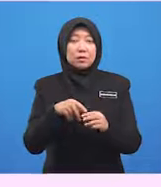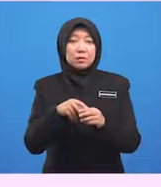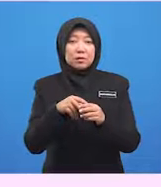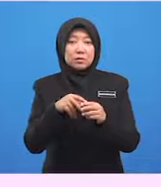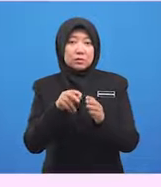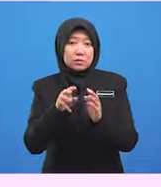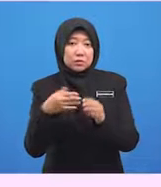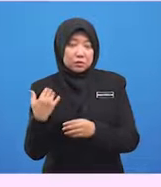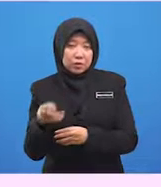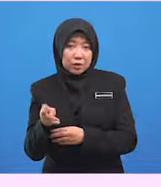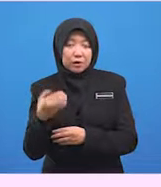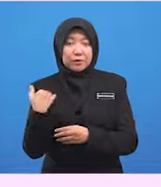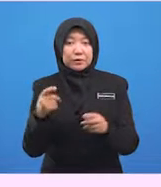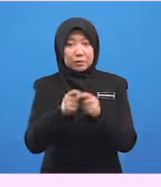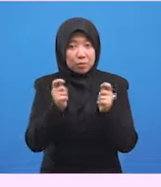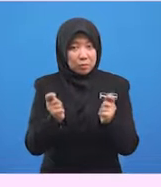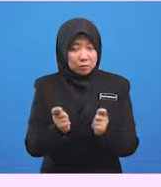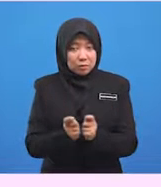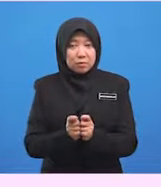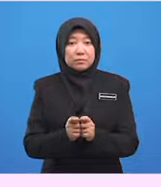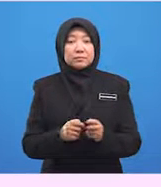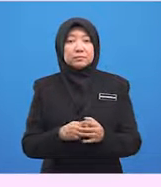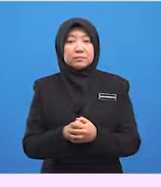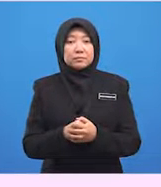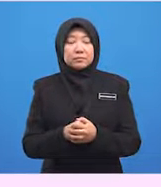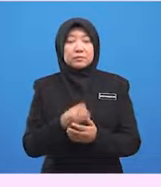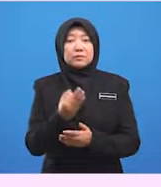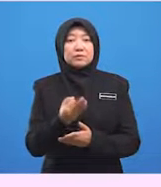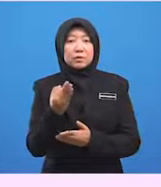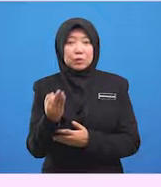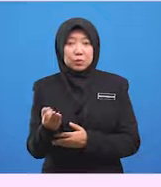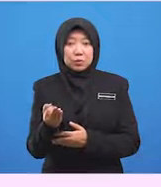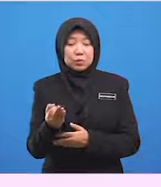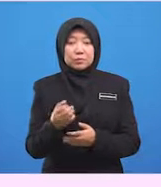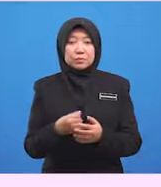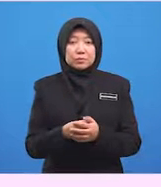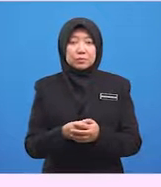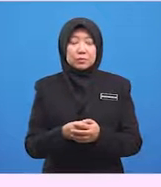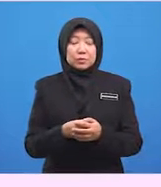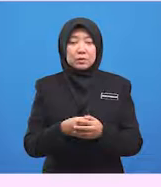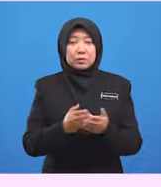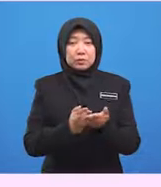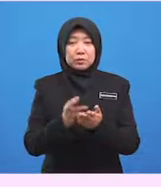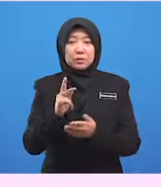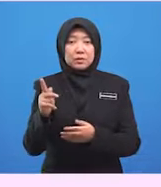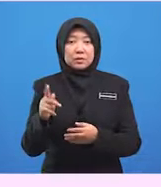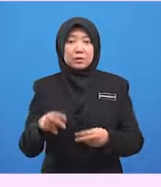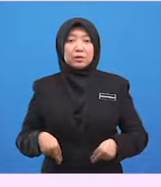Tersendiri lokasi ini dipengaruhi oleh berbagai faktor yang meneruskan kehidupan